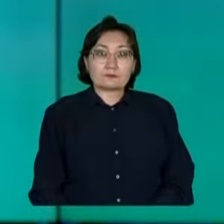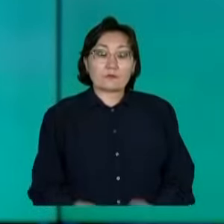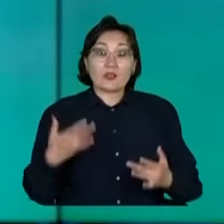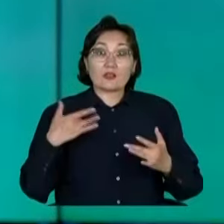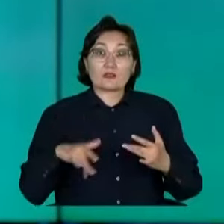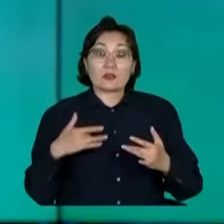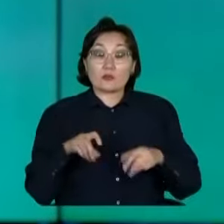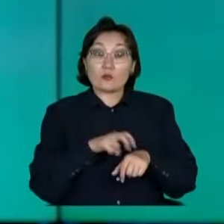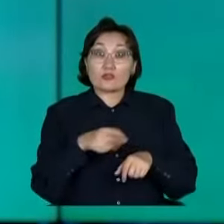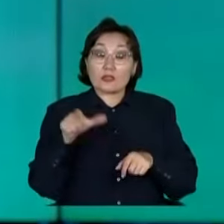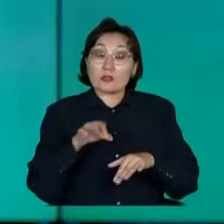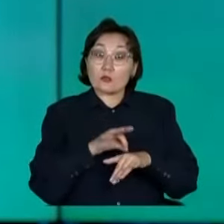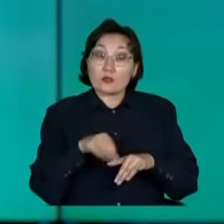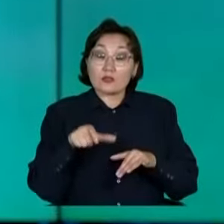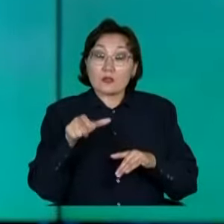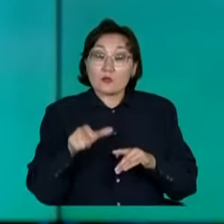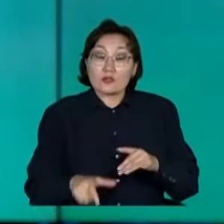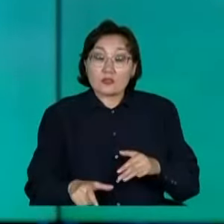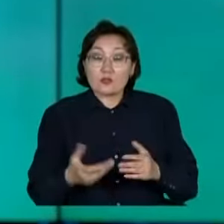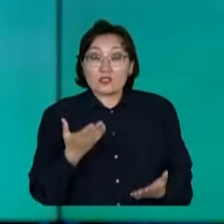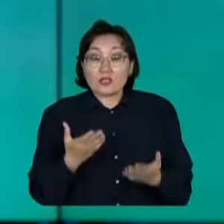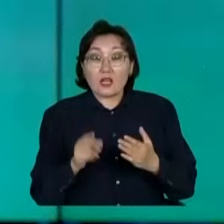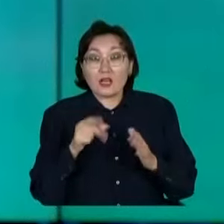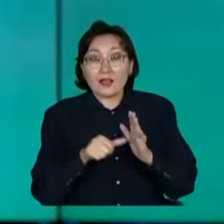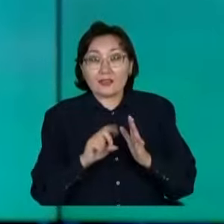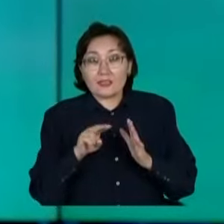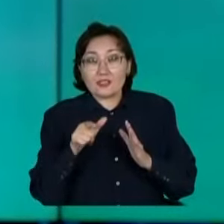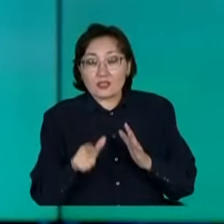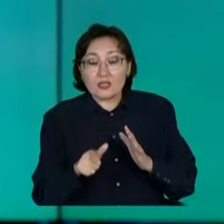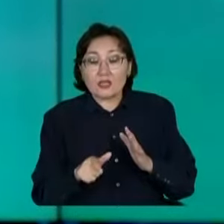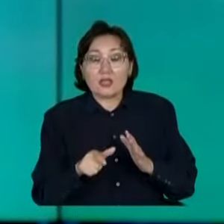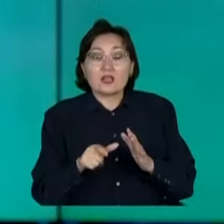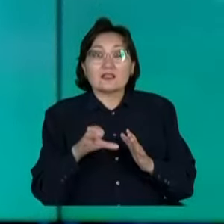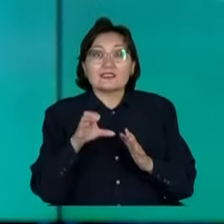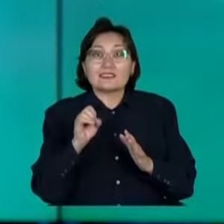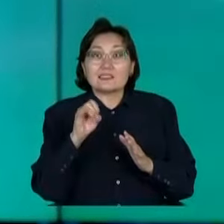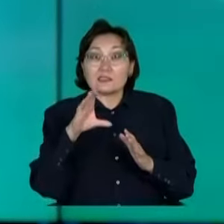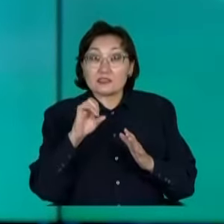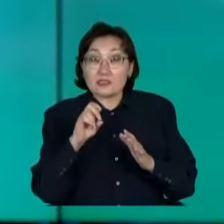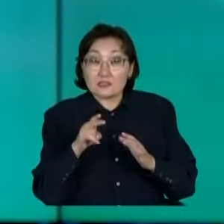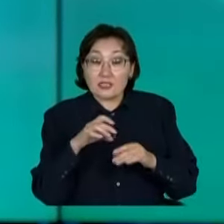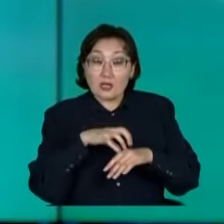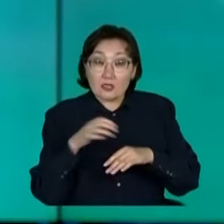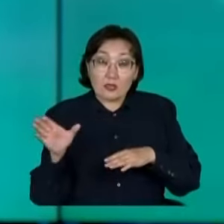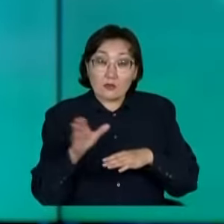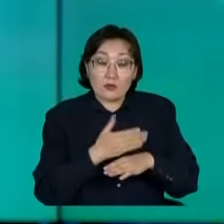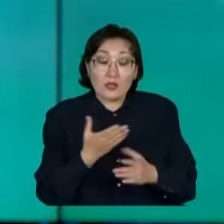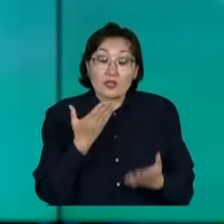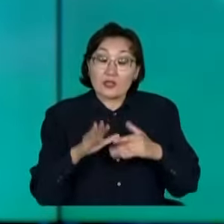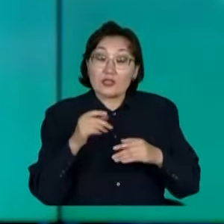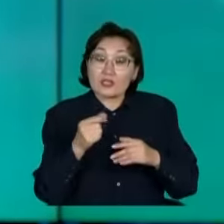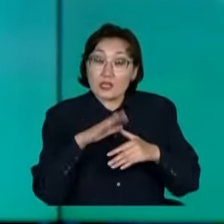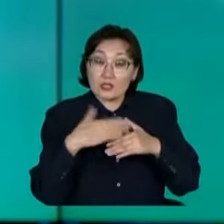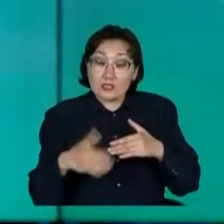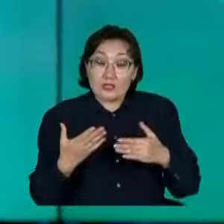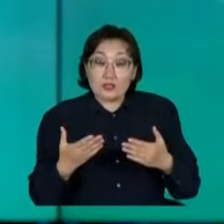Жамбылдығы халаттылар науқастан салмағы 6 келі болатын қатерлісікті алып тастады. Дәргерлер тұрғын сәл кешкенде аман алып қалу